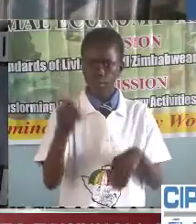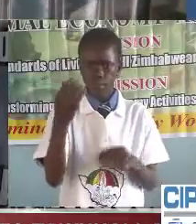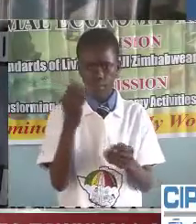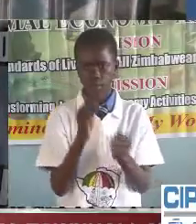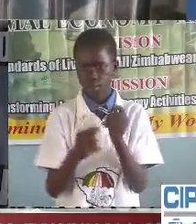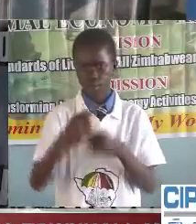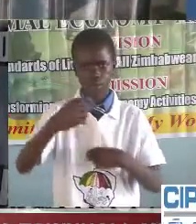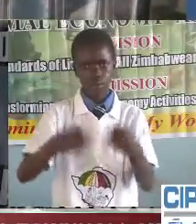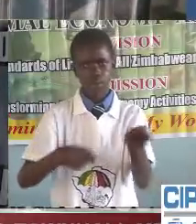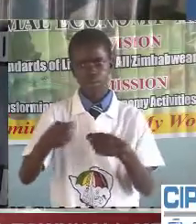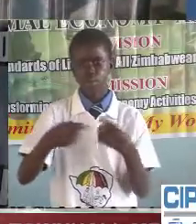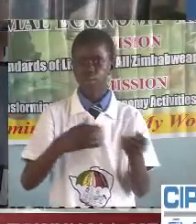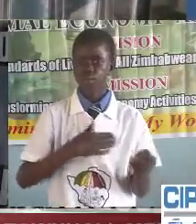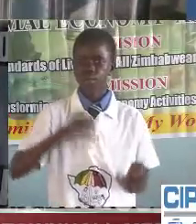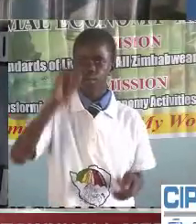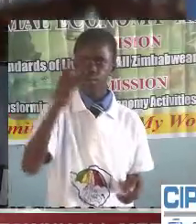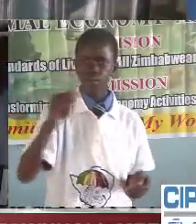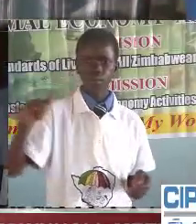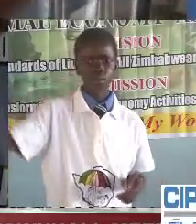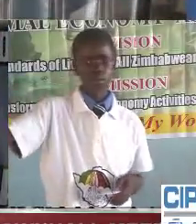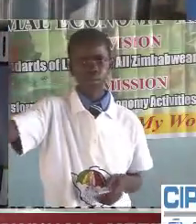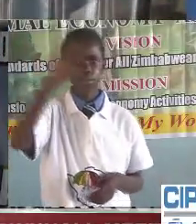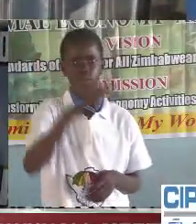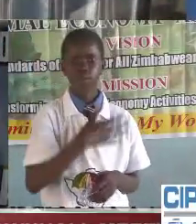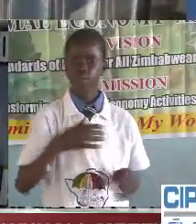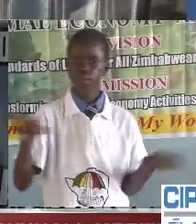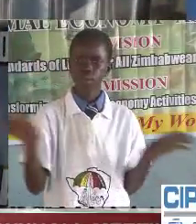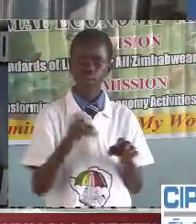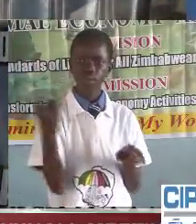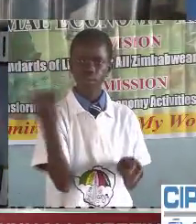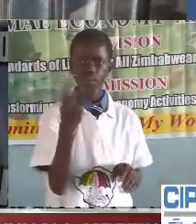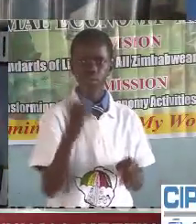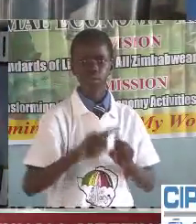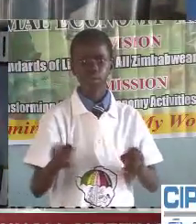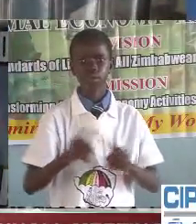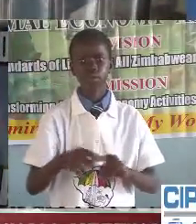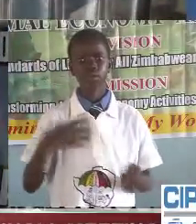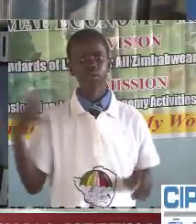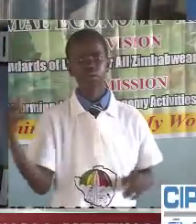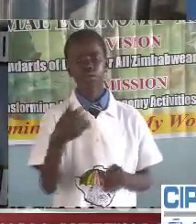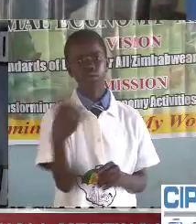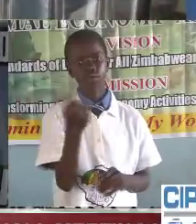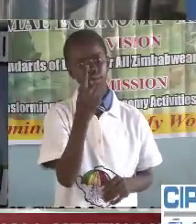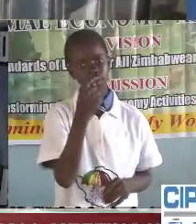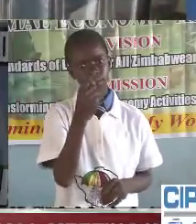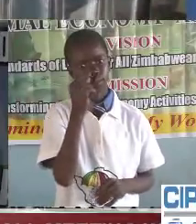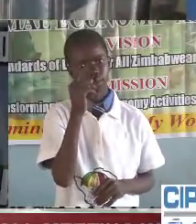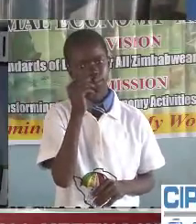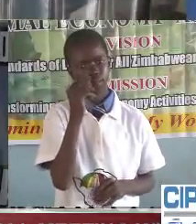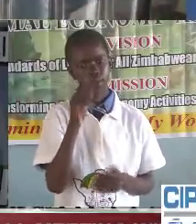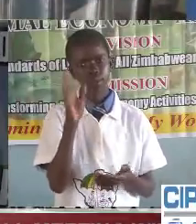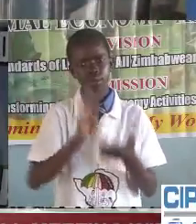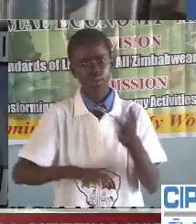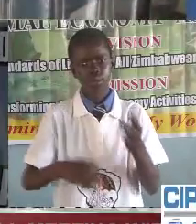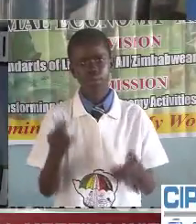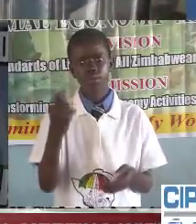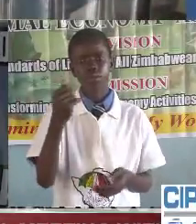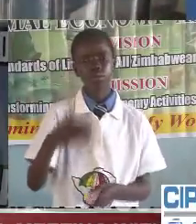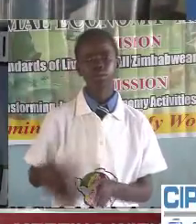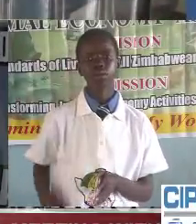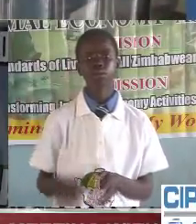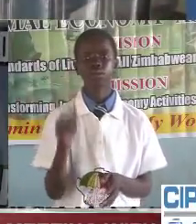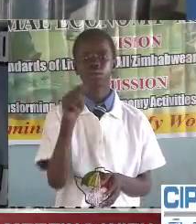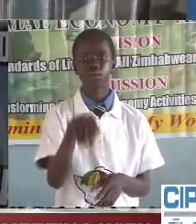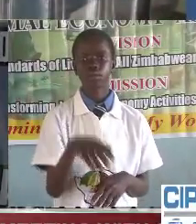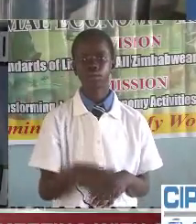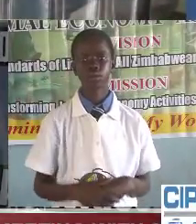mamucheke. Mbuya vedu vachaenda kunodonzva pamisika yedu, vanatana wanani vowana kuti munhu achatenga matomatisi ambuya vedu, mari yava kumhomwe